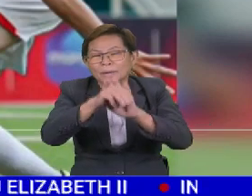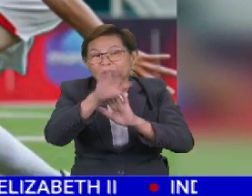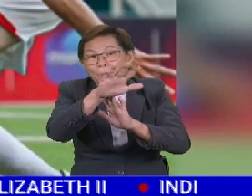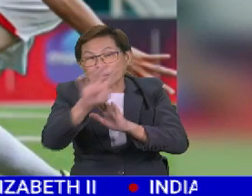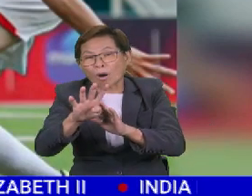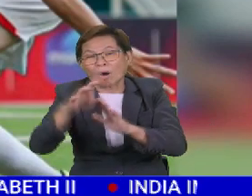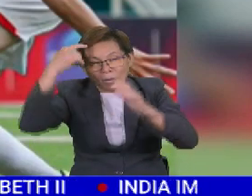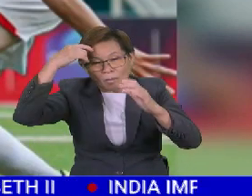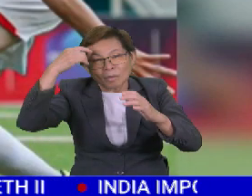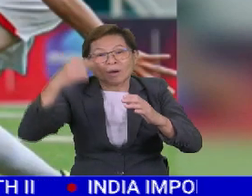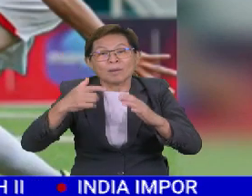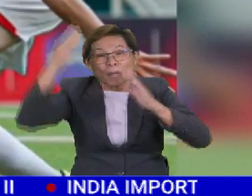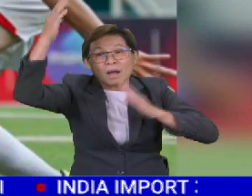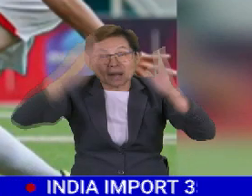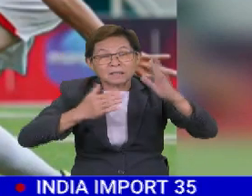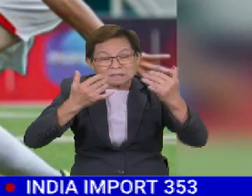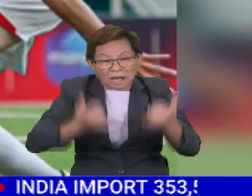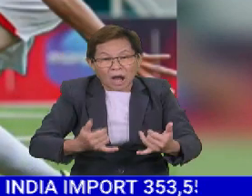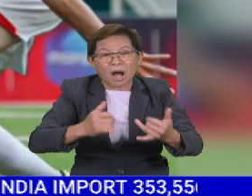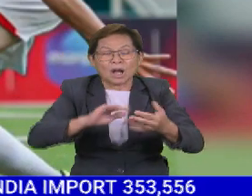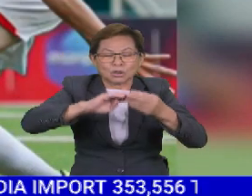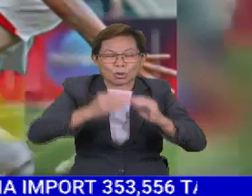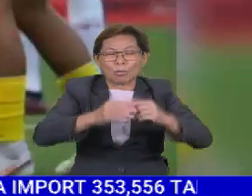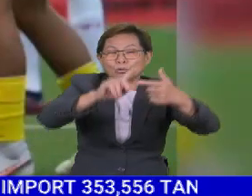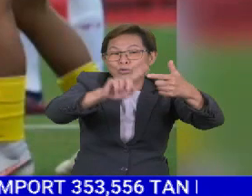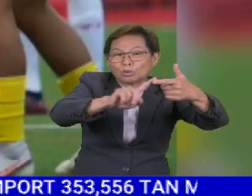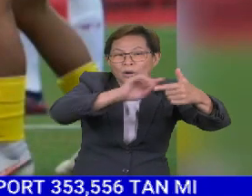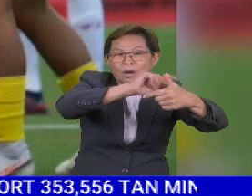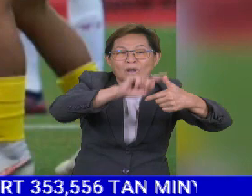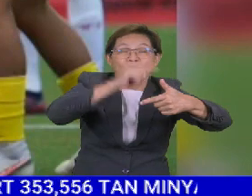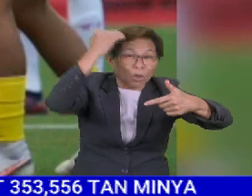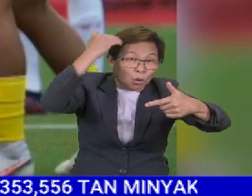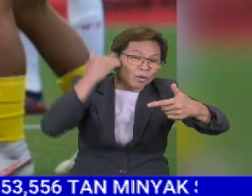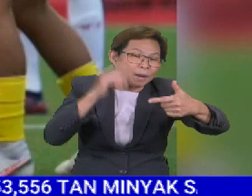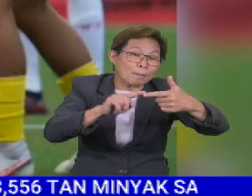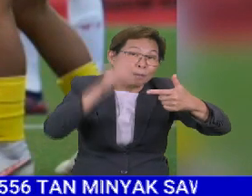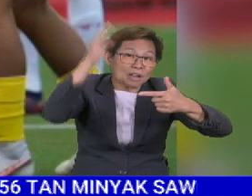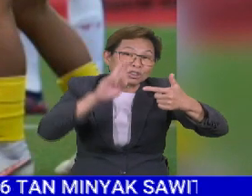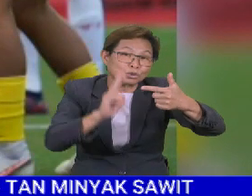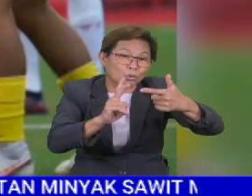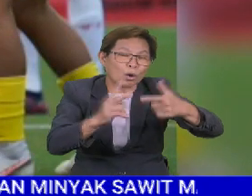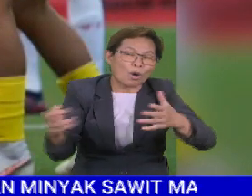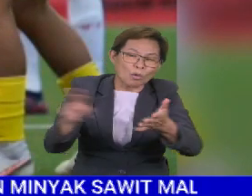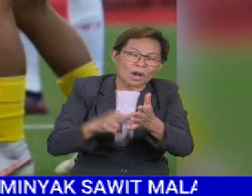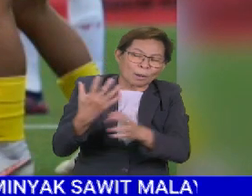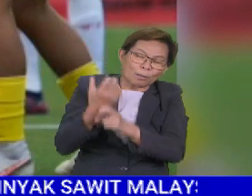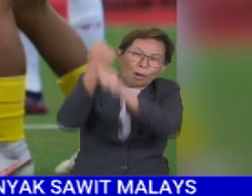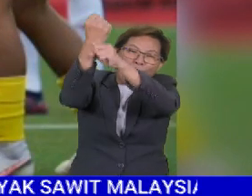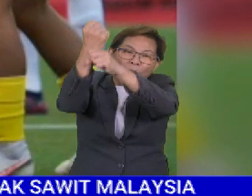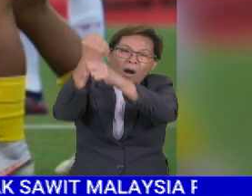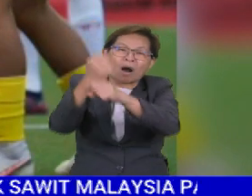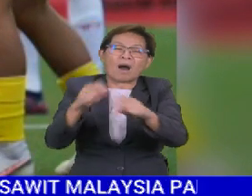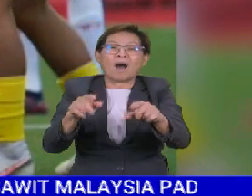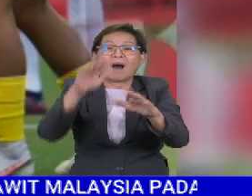keputusan itu menyaksikan Malaysia kini berada di tangga kedua di belakang Korea Selatan yang berikutnya kemenangan ke atas